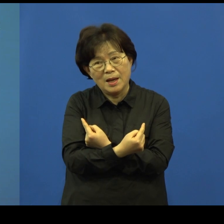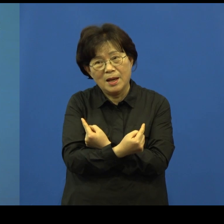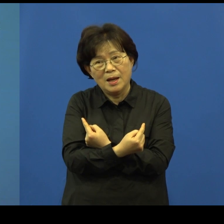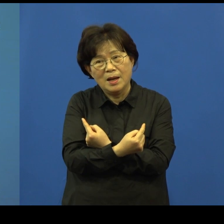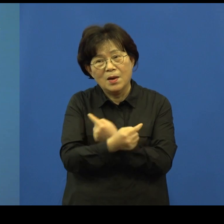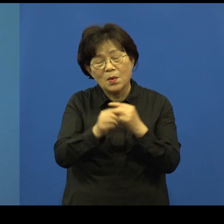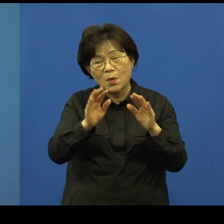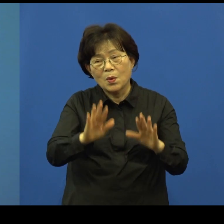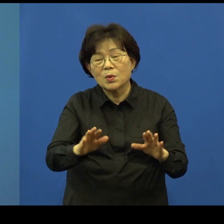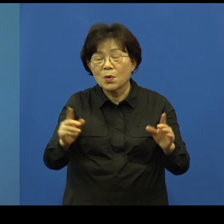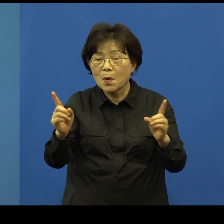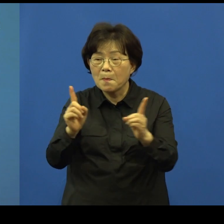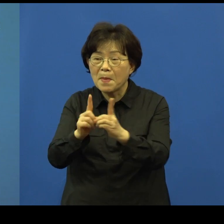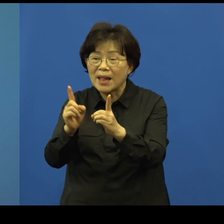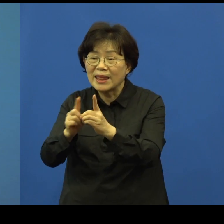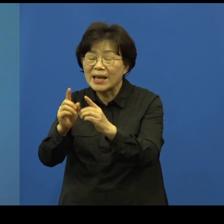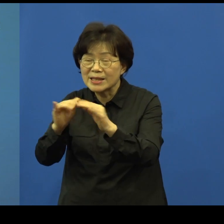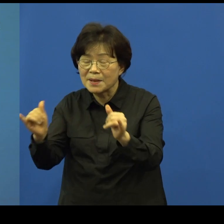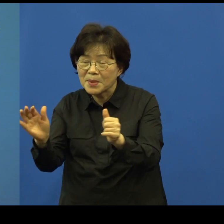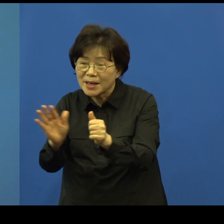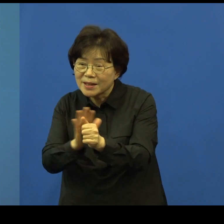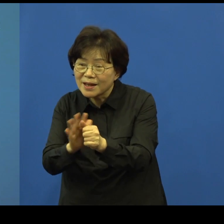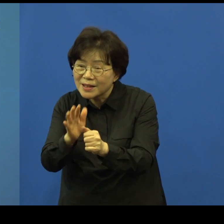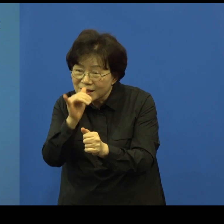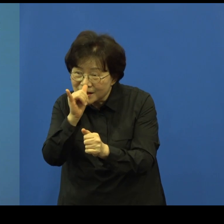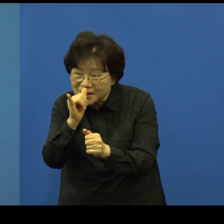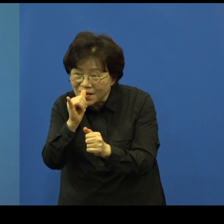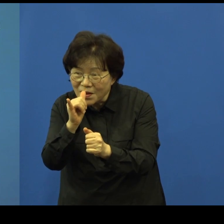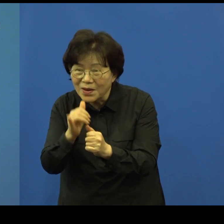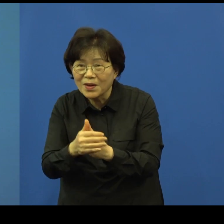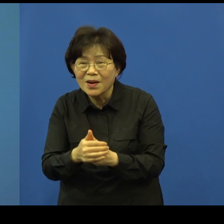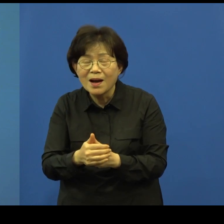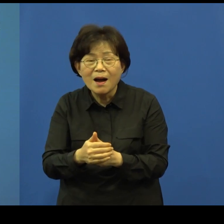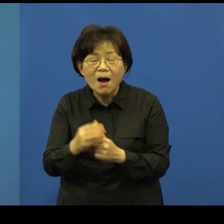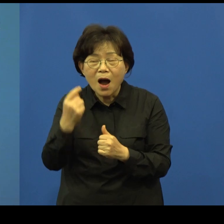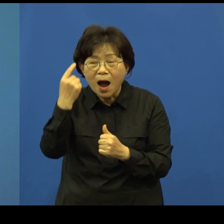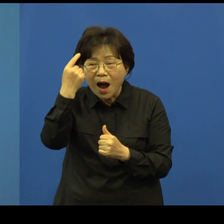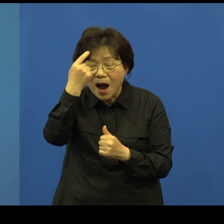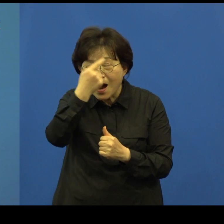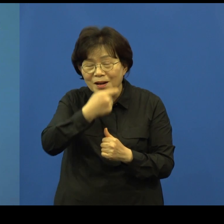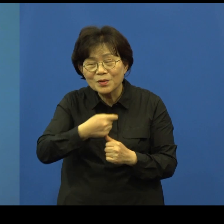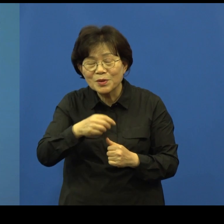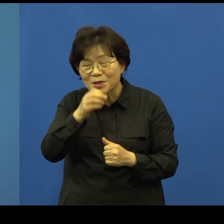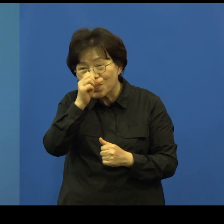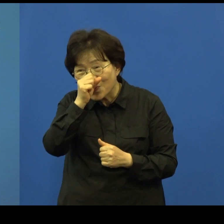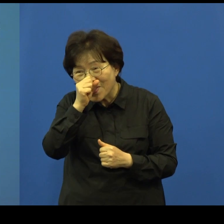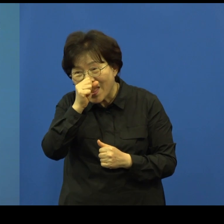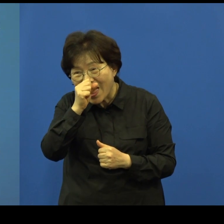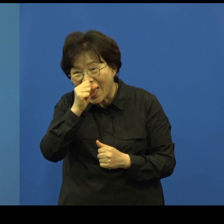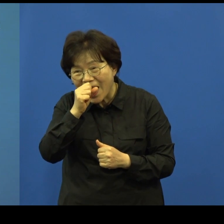여러분, 오늘 또 만난 분에게 격려를 하셨습니까? 아, 얼굴이 좋아 보이네요.